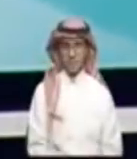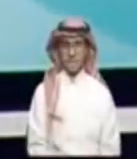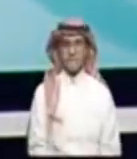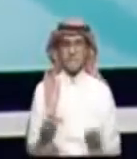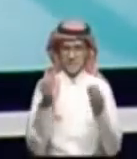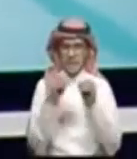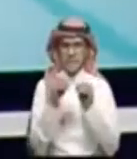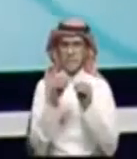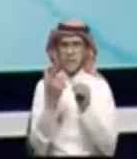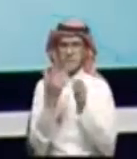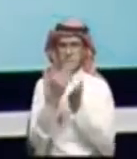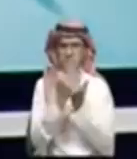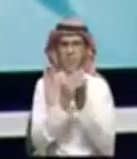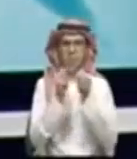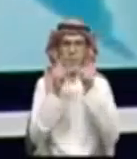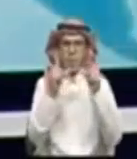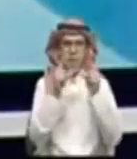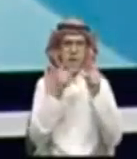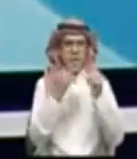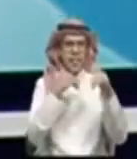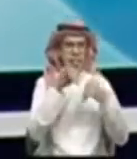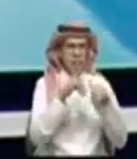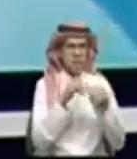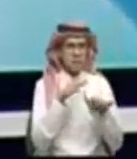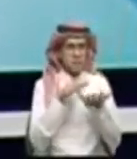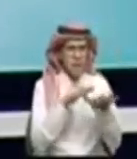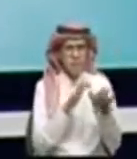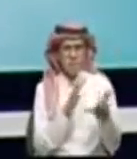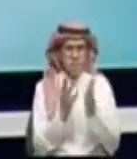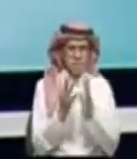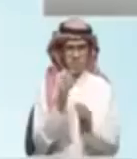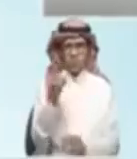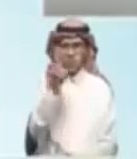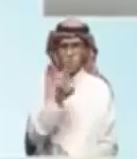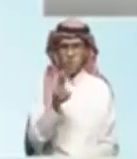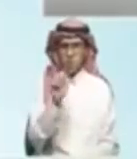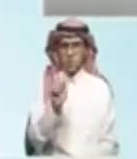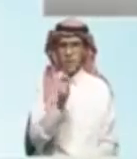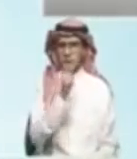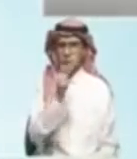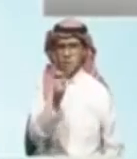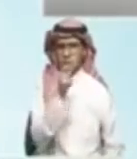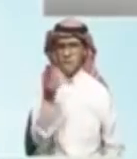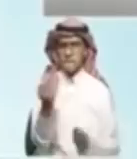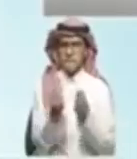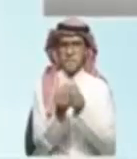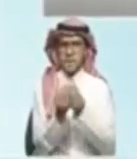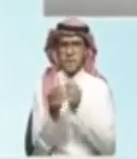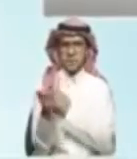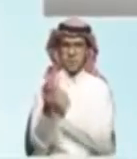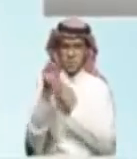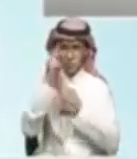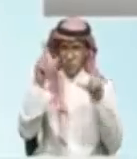وللحديث أكثر عن حركة الحجاج داخل الحرم المكي الشريف ينضم إلينا مباشرة من ساحات الحرم مراسل قناة